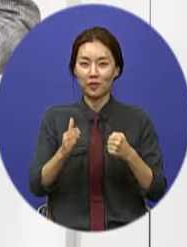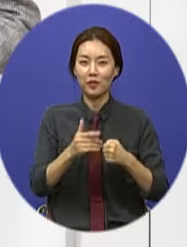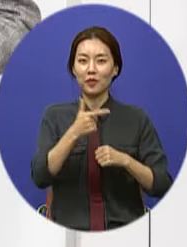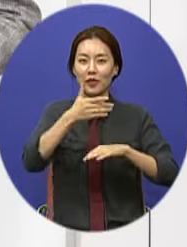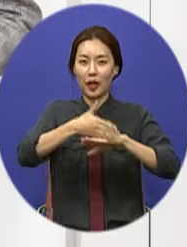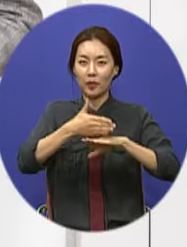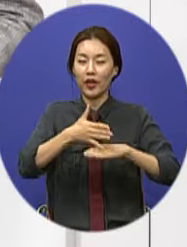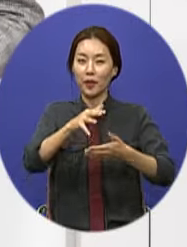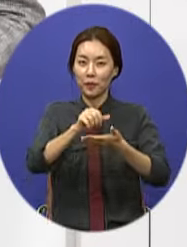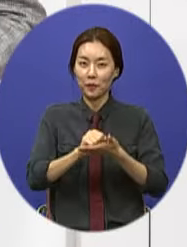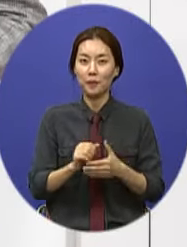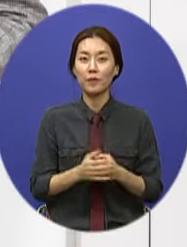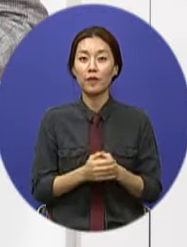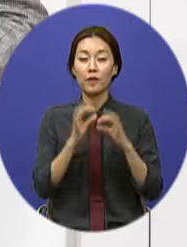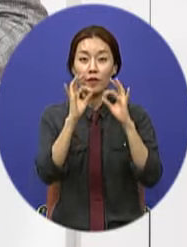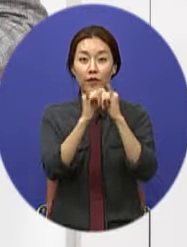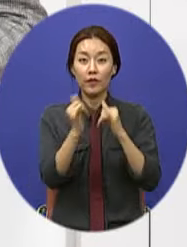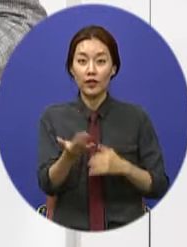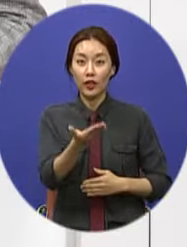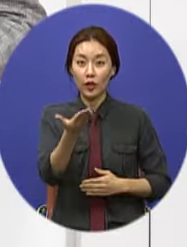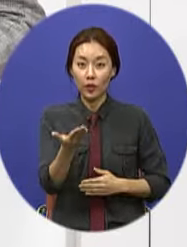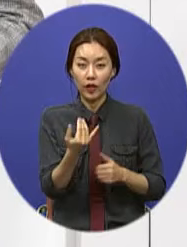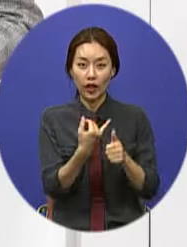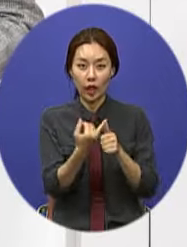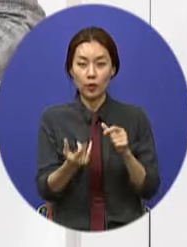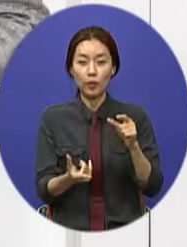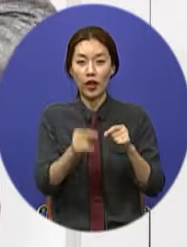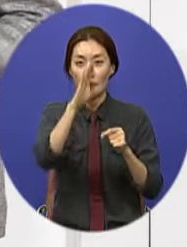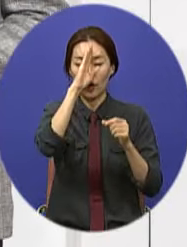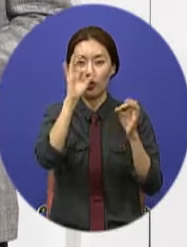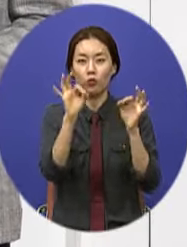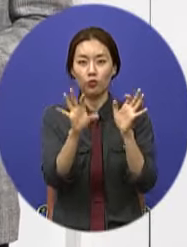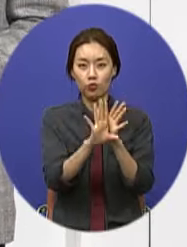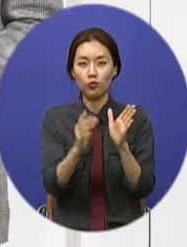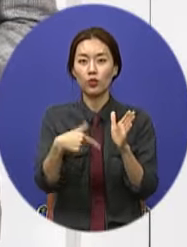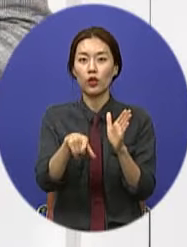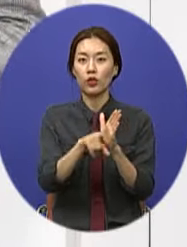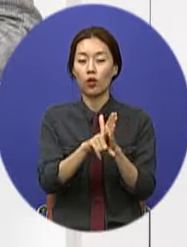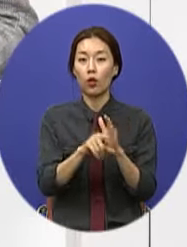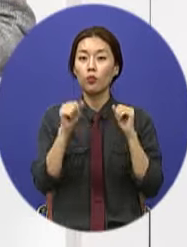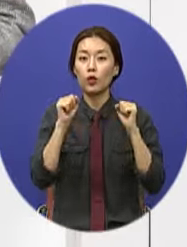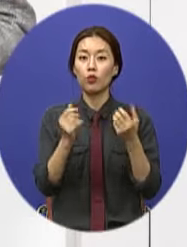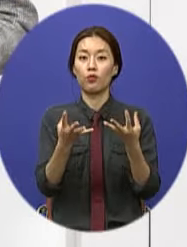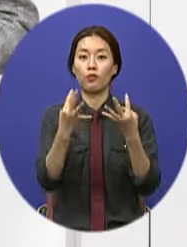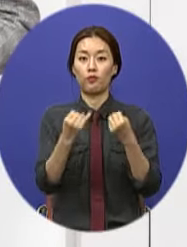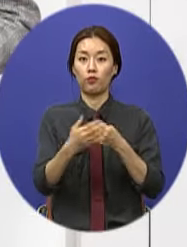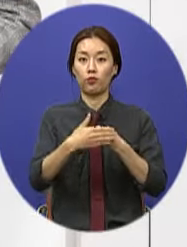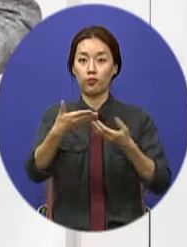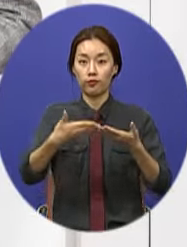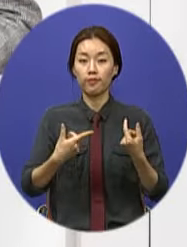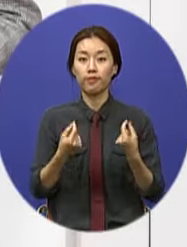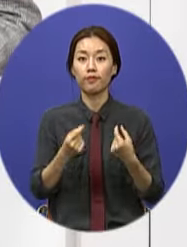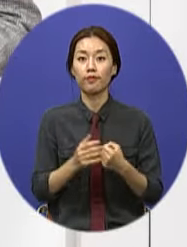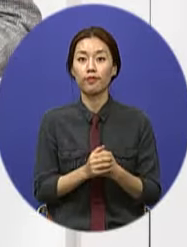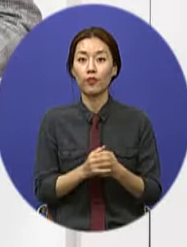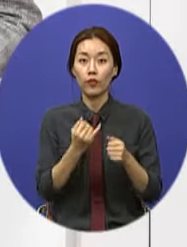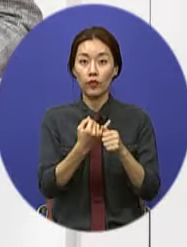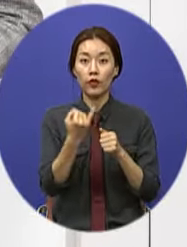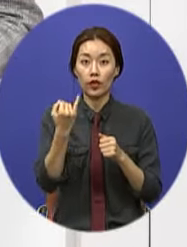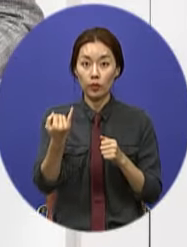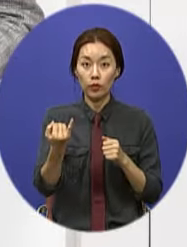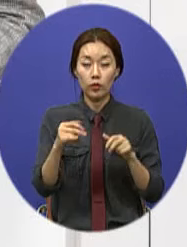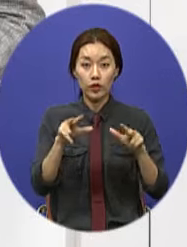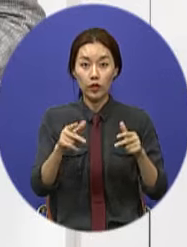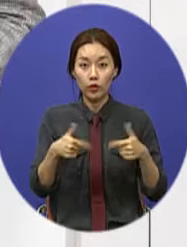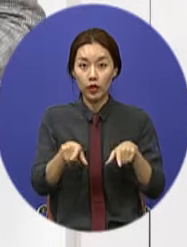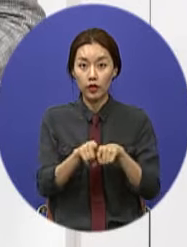고맙게 받겠습니다. 예, 시청자분들이 아내분 빨리 왕쾌 되시라고 응원들 많이 해주신 것 같은데 아내분